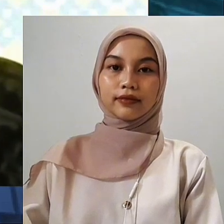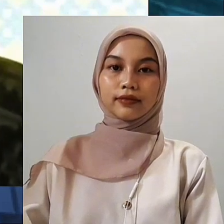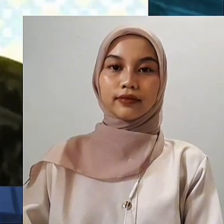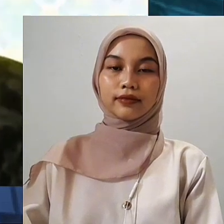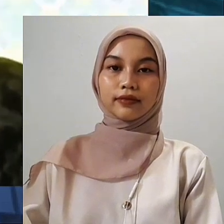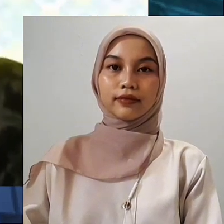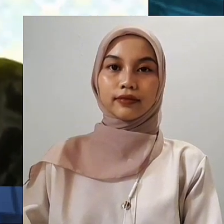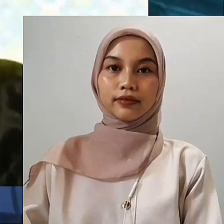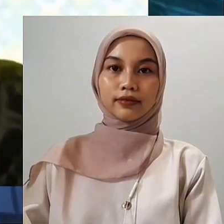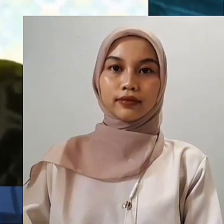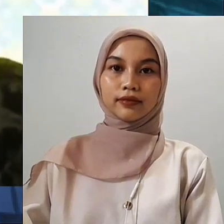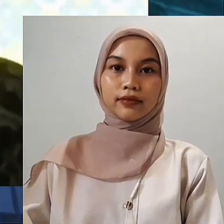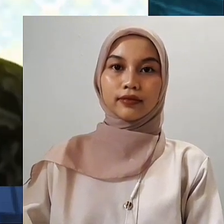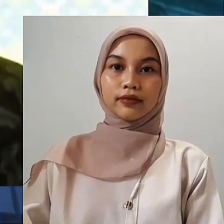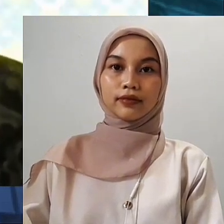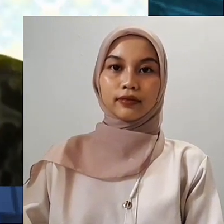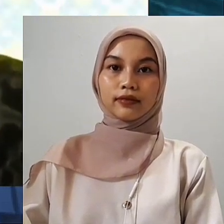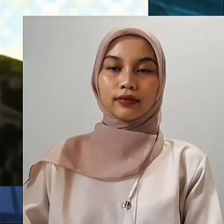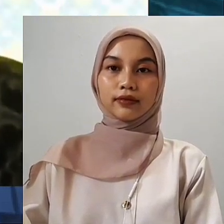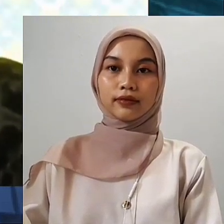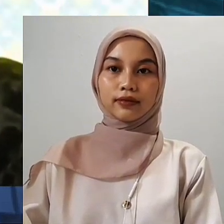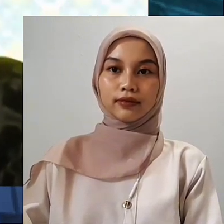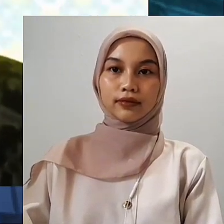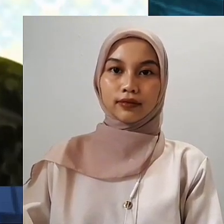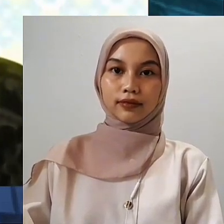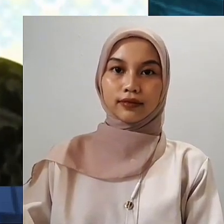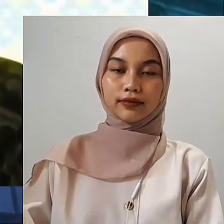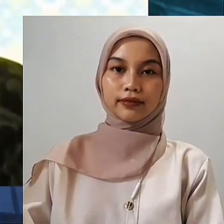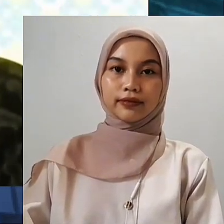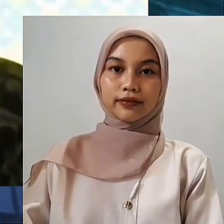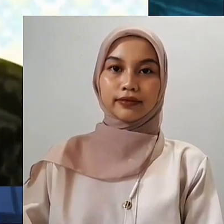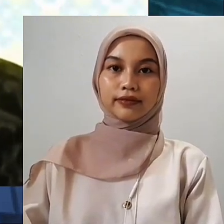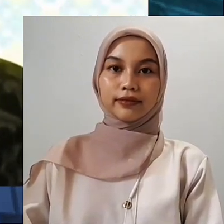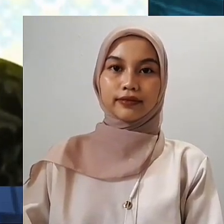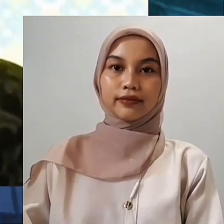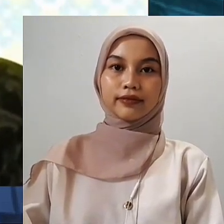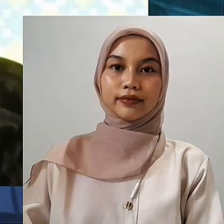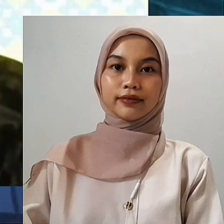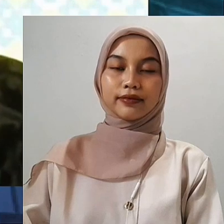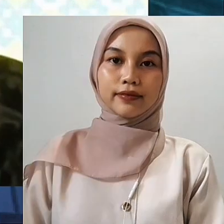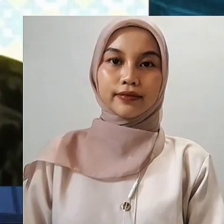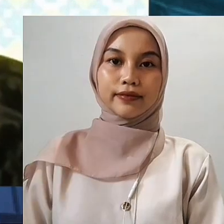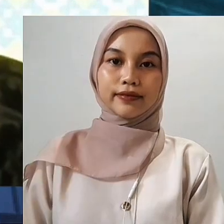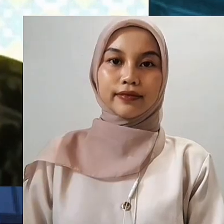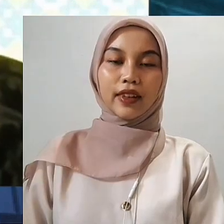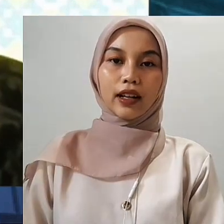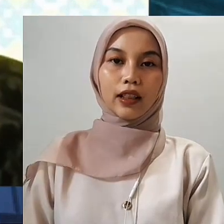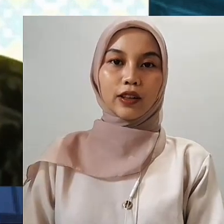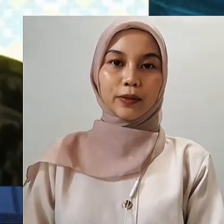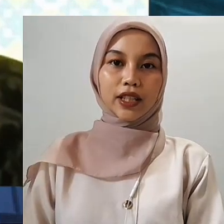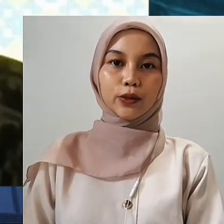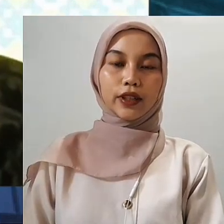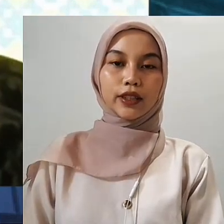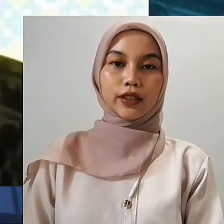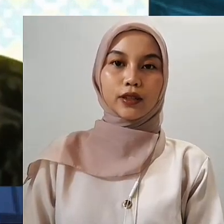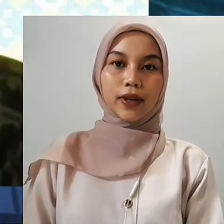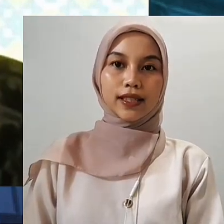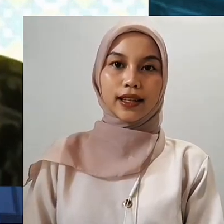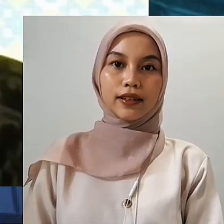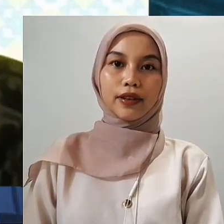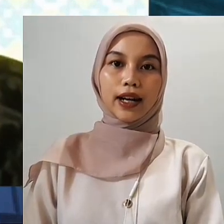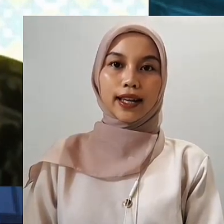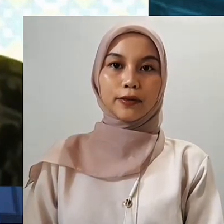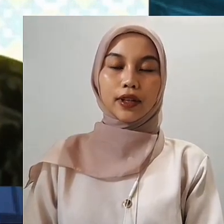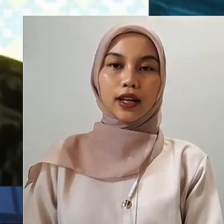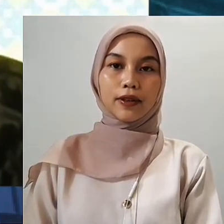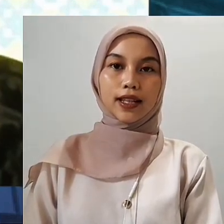pers kita pada hari ini, Jumat 6 Maret tahun 2026. Allow me to introduce